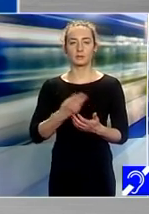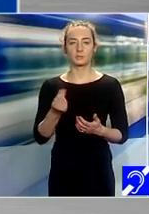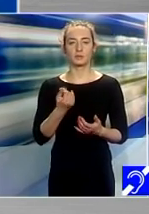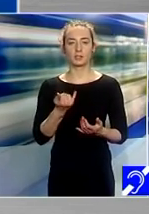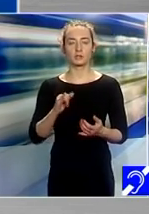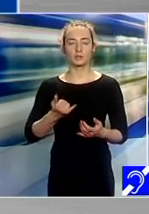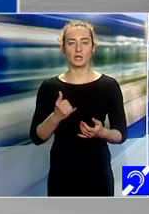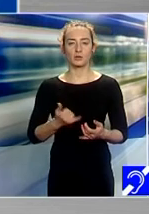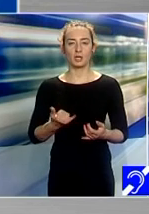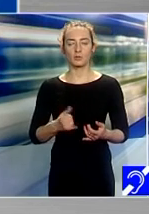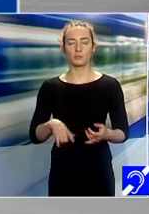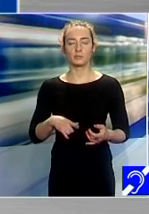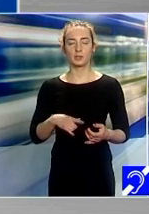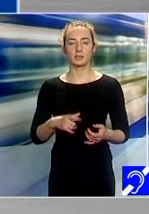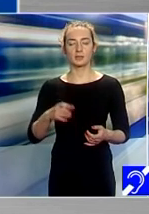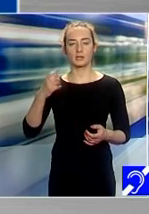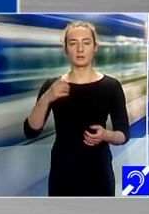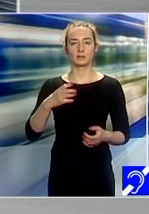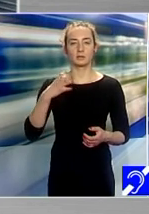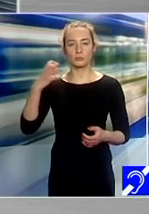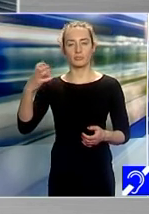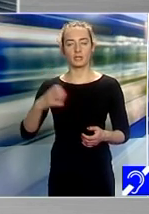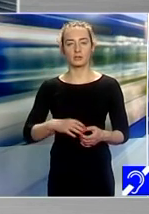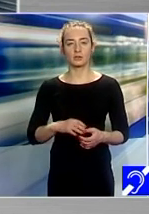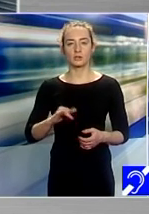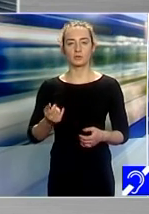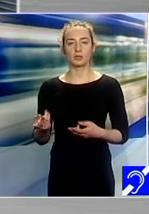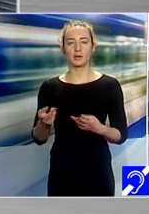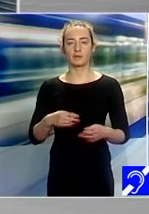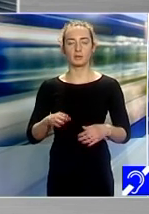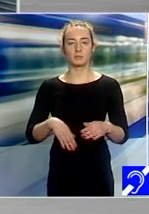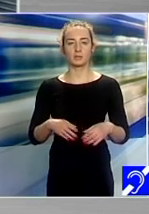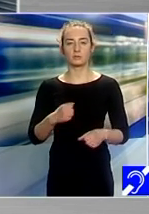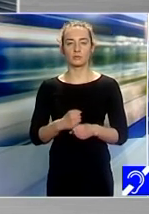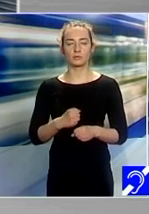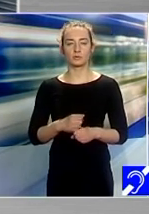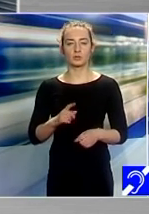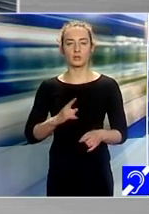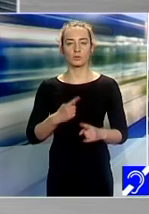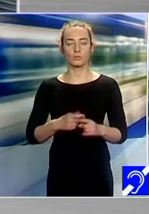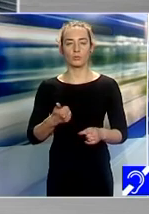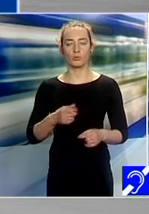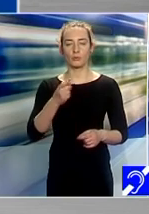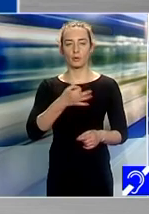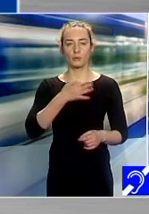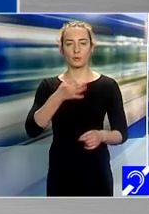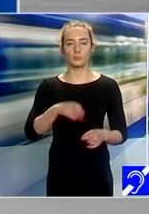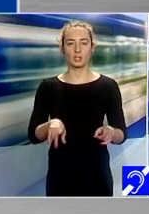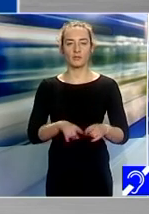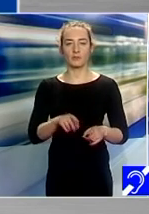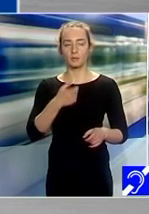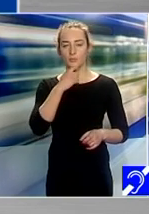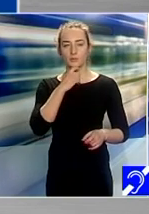în Parlament tot felul de propuneri legislative. A venit și ministrul muncii cu o propunere ca și bunicii să